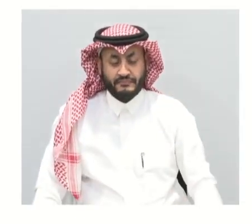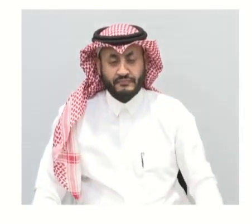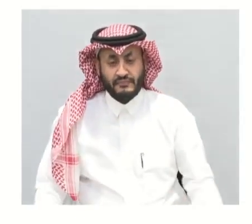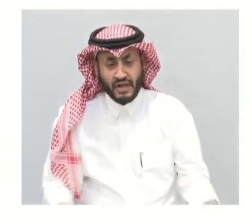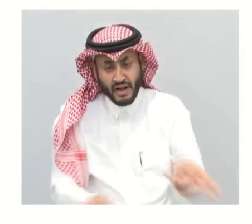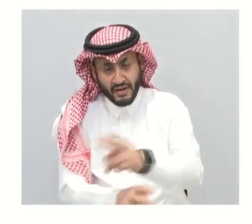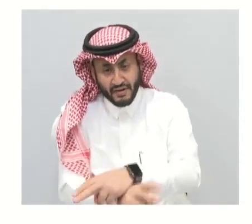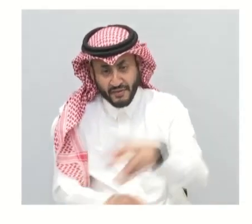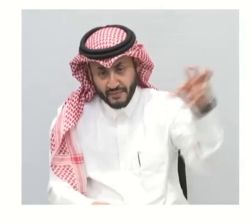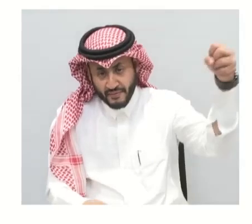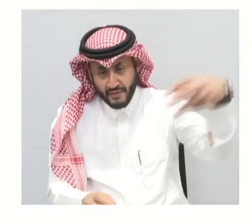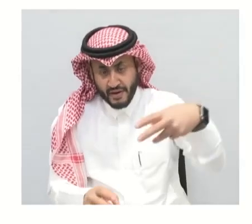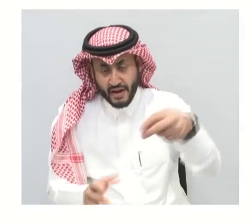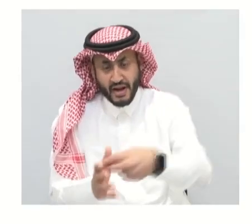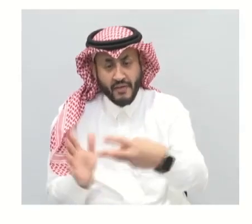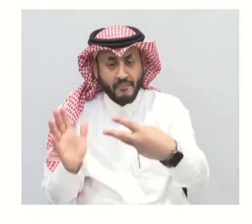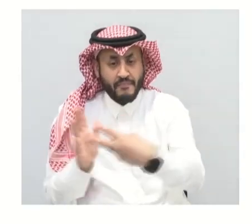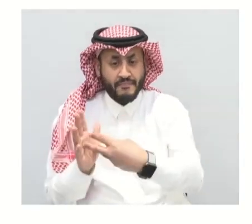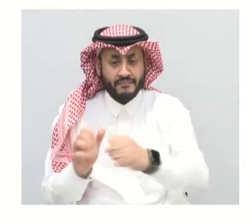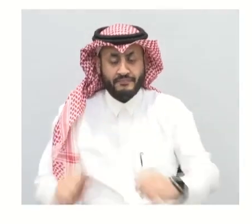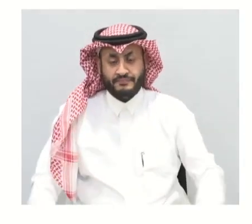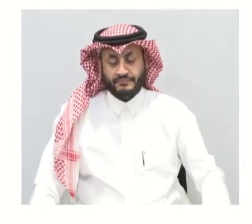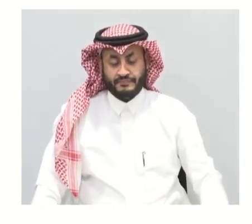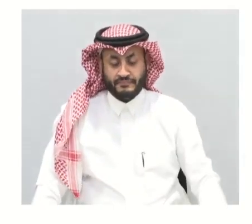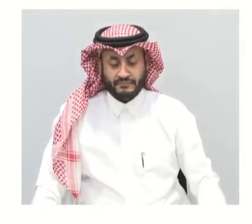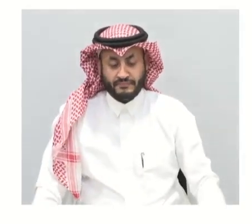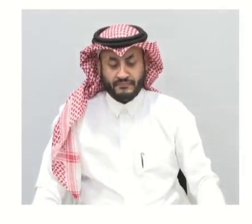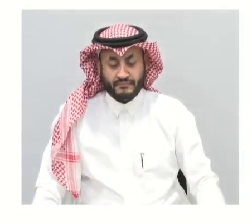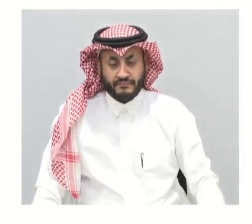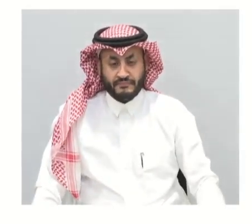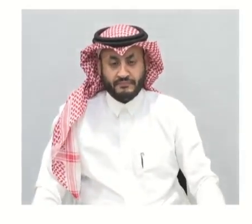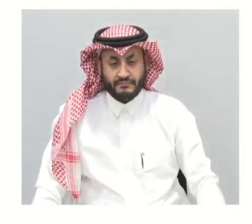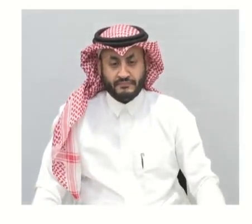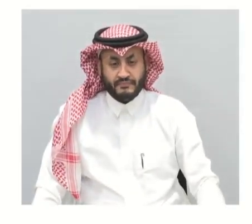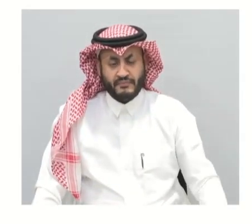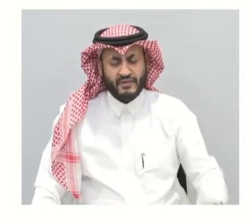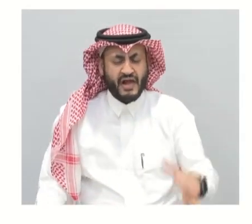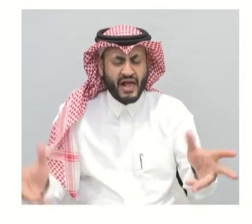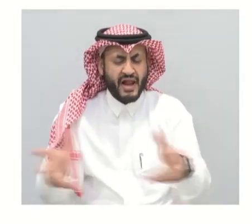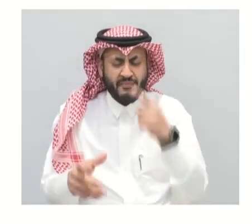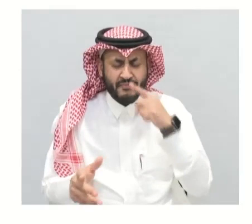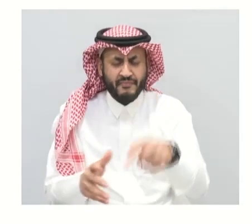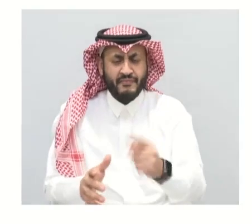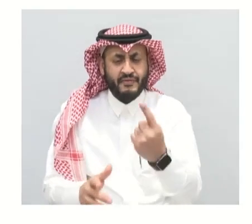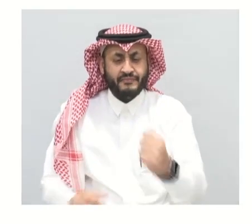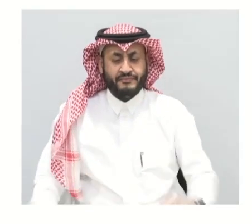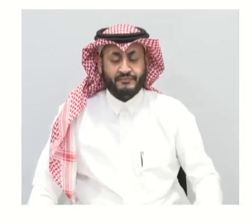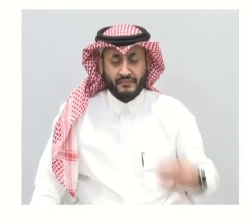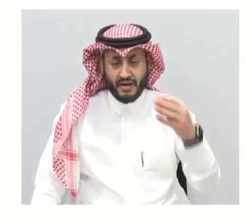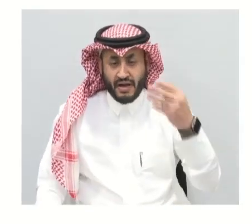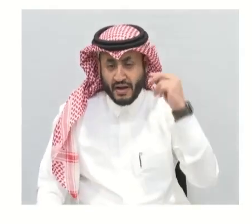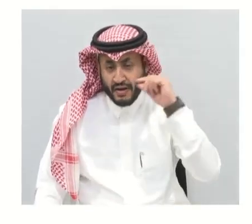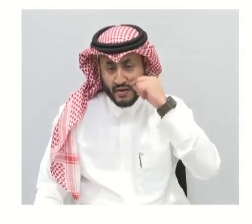الطاقه الشمسيه او اشعه الشمس الى طاقه كهربائيه عبر الملخص المصور للدرس الاول طالب